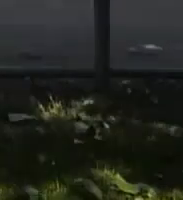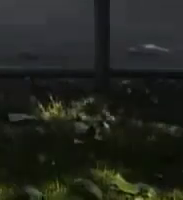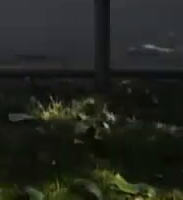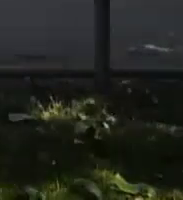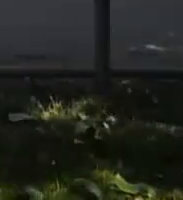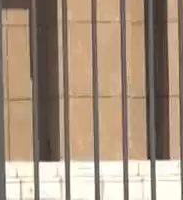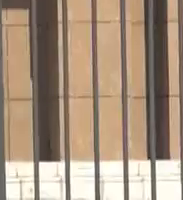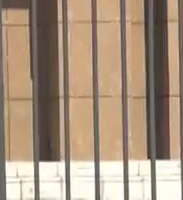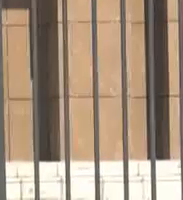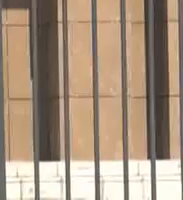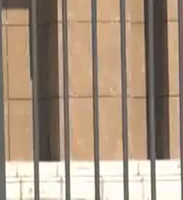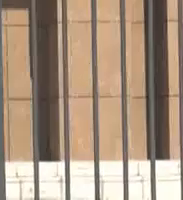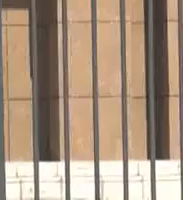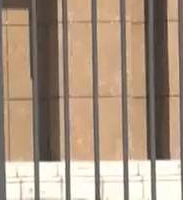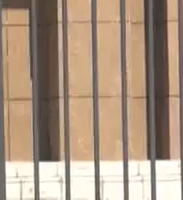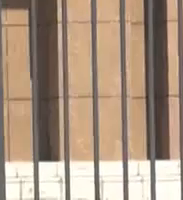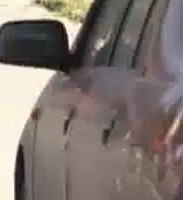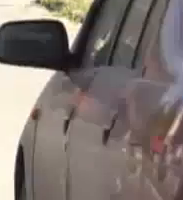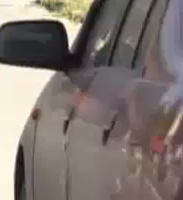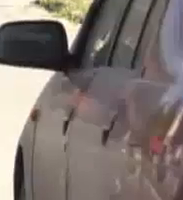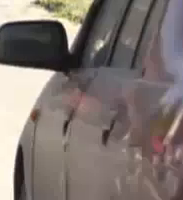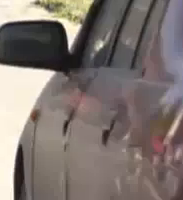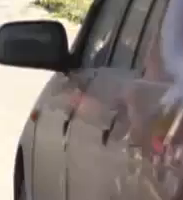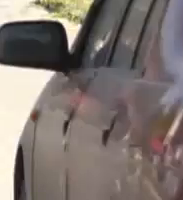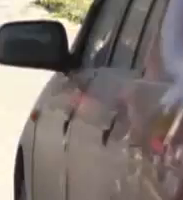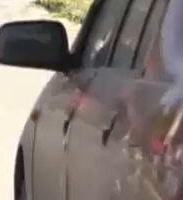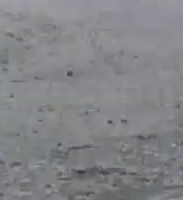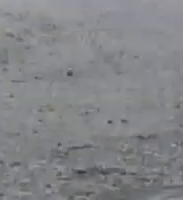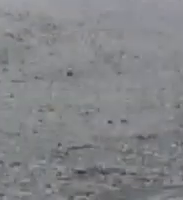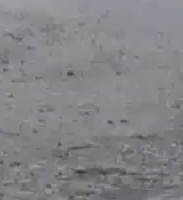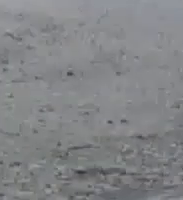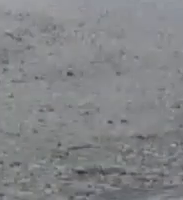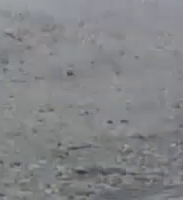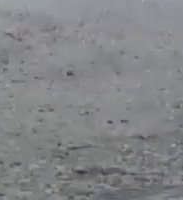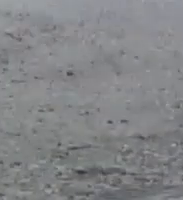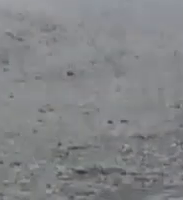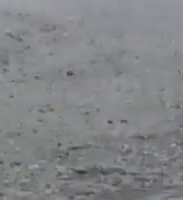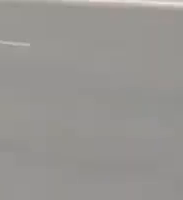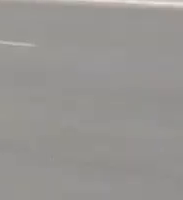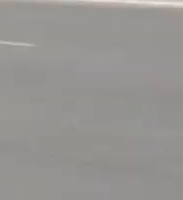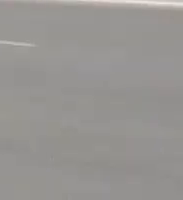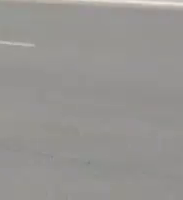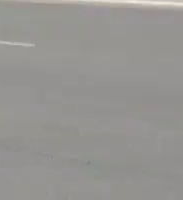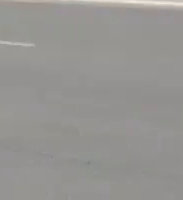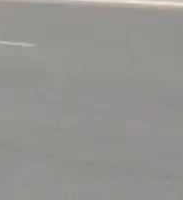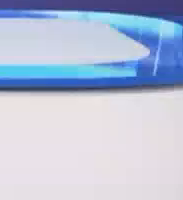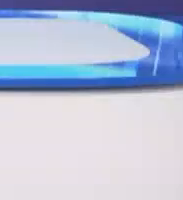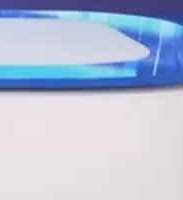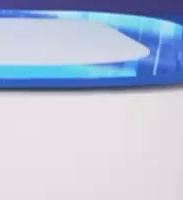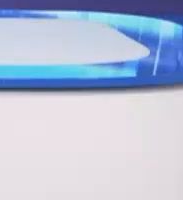восточно-казахстанской области сотрудники полиции обнаружили 11 мобильных телефонов похищенных в торговых киосках